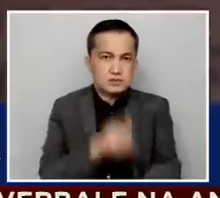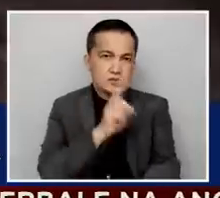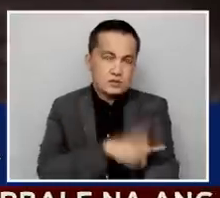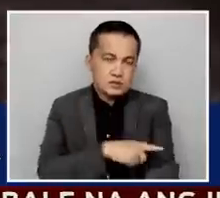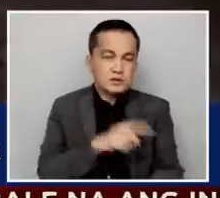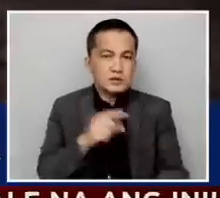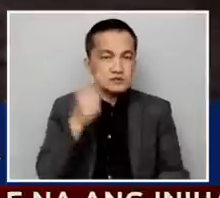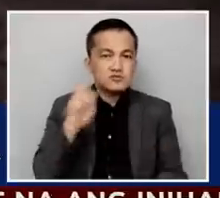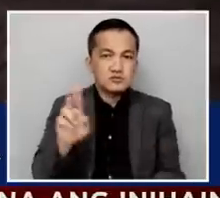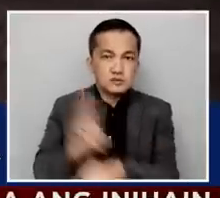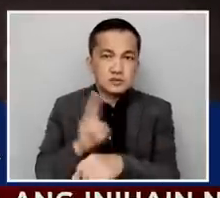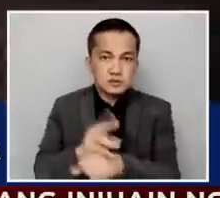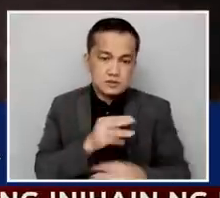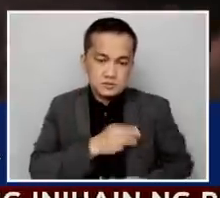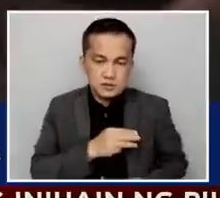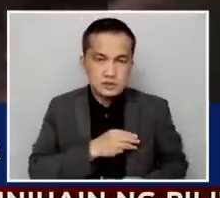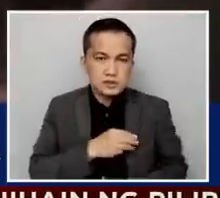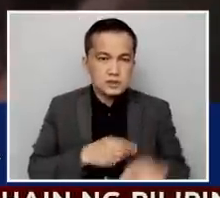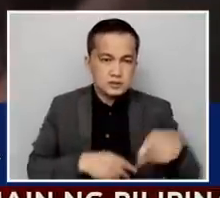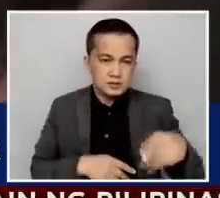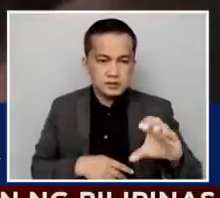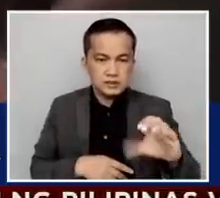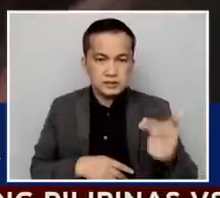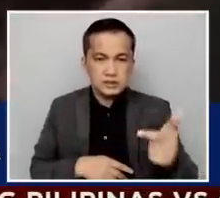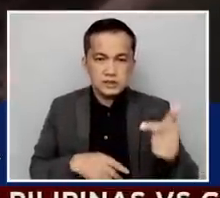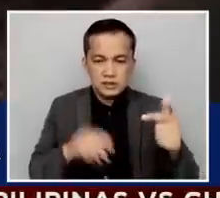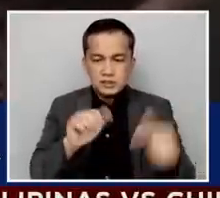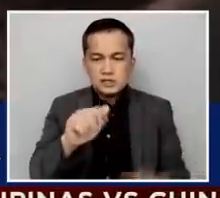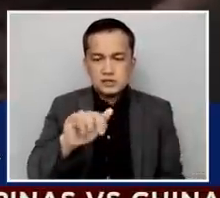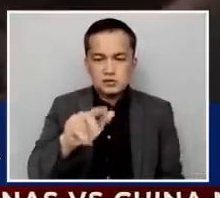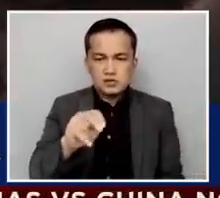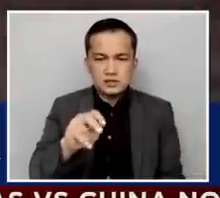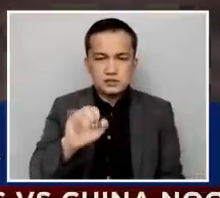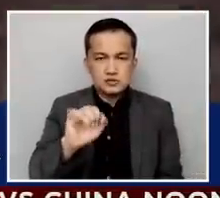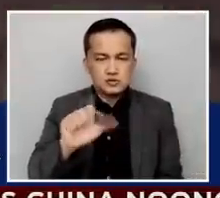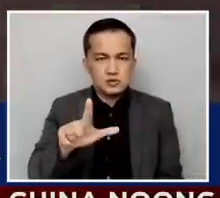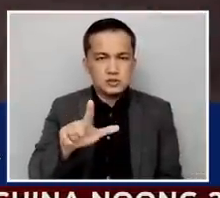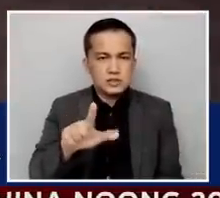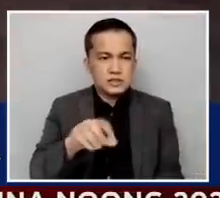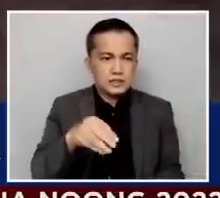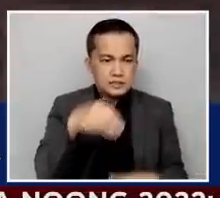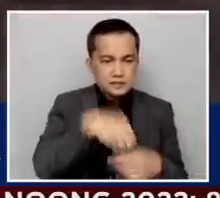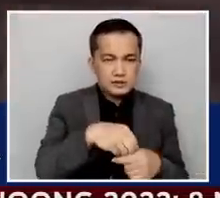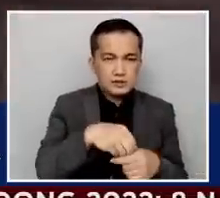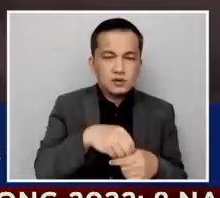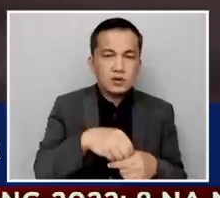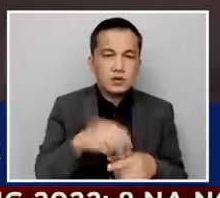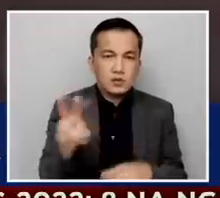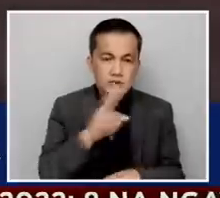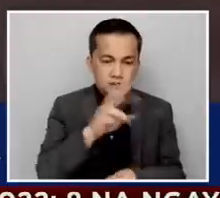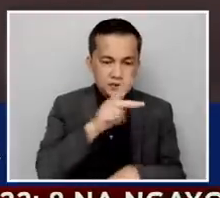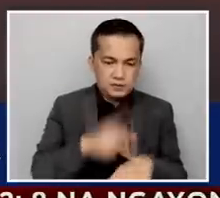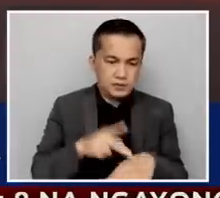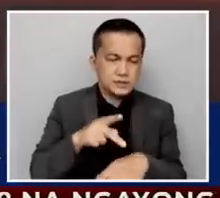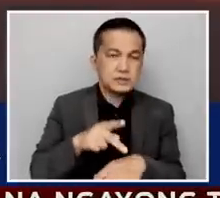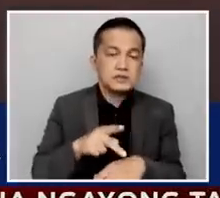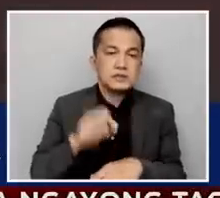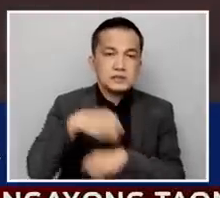mga tauhan ng Philippine Coast Guard sa Ayungin Shoal sa loob ng West Philippine Sea noong isang linggo. Ayon sa